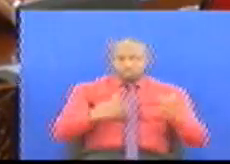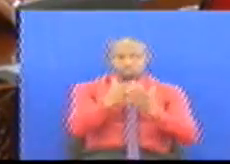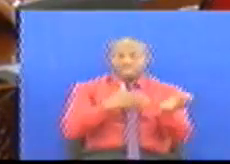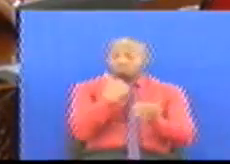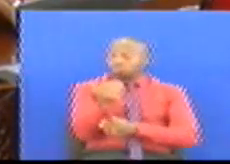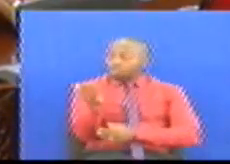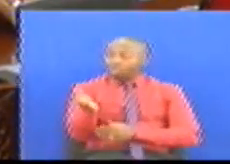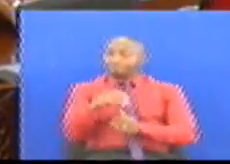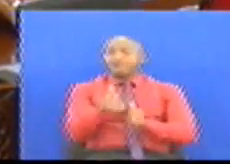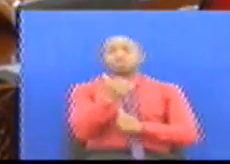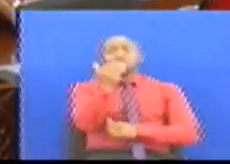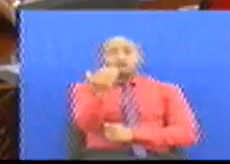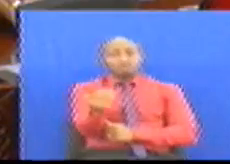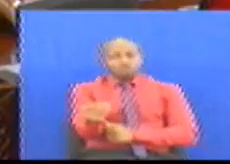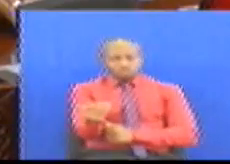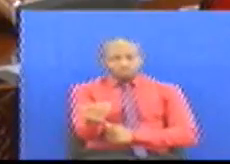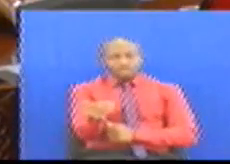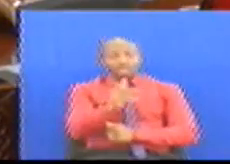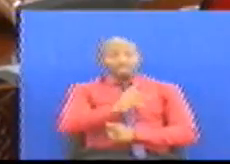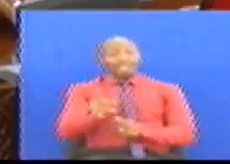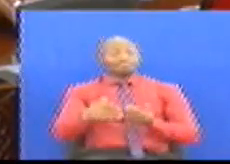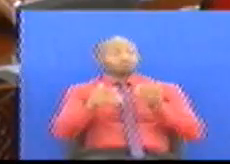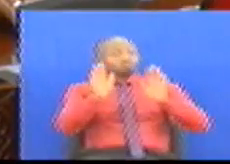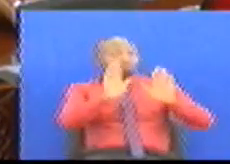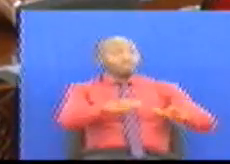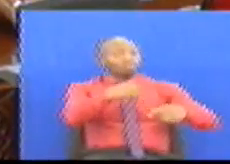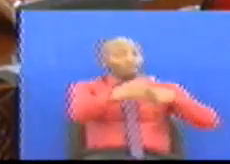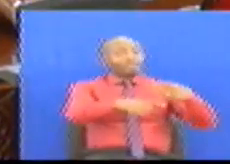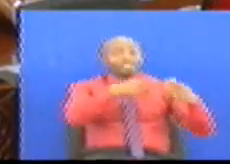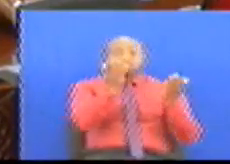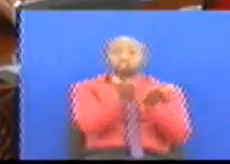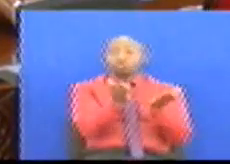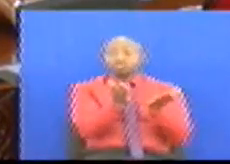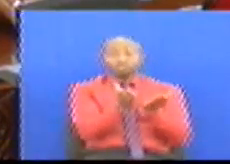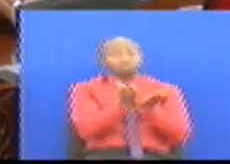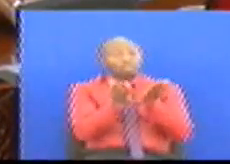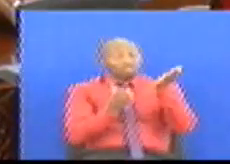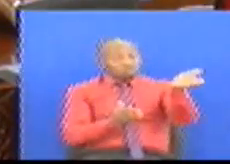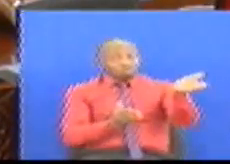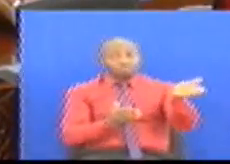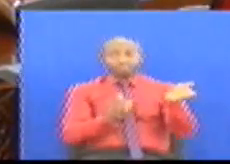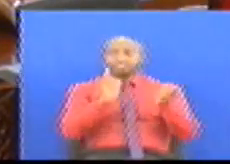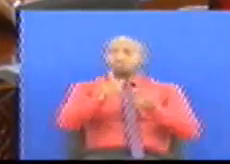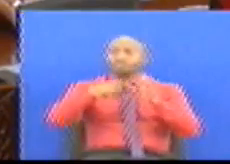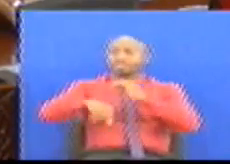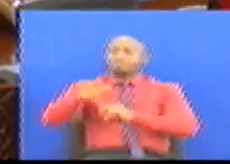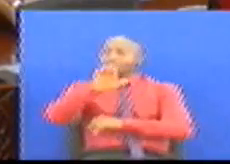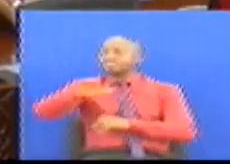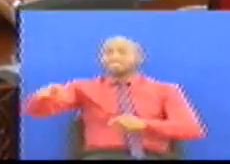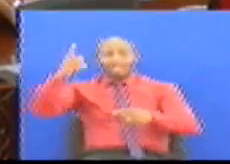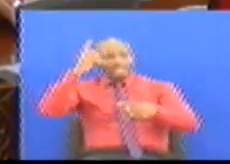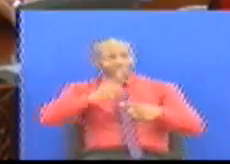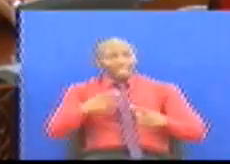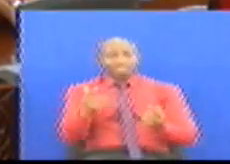wadogo sana kiasi kwamba tukisema tuendelee kuacha mashuleni basi tungekuwa tumewaweka kwenye riski kubwa ya